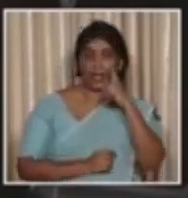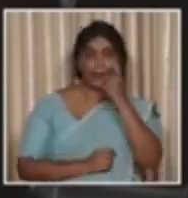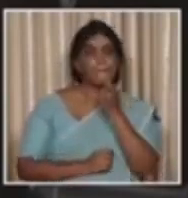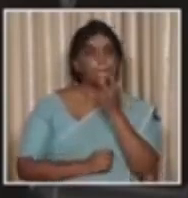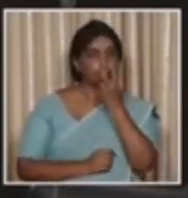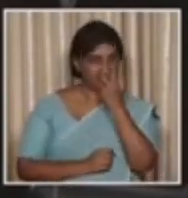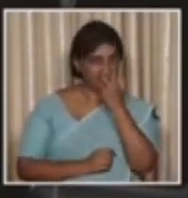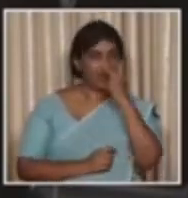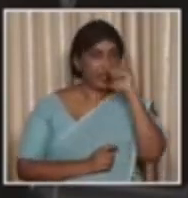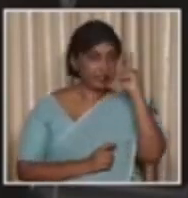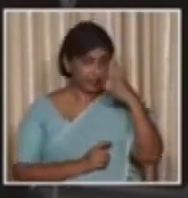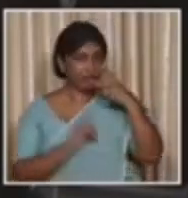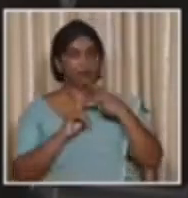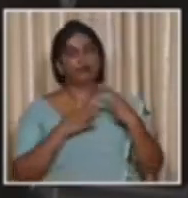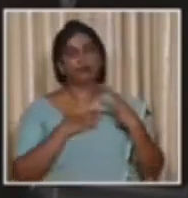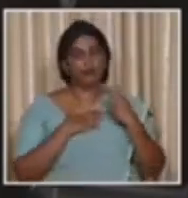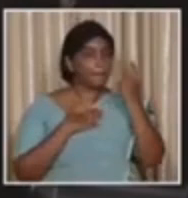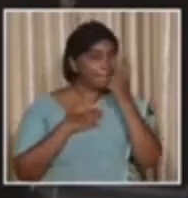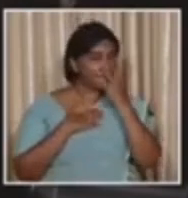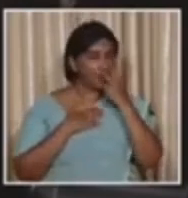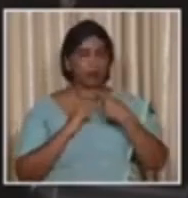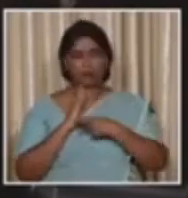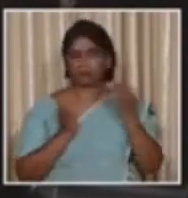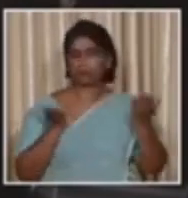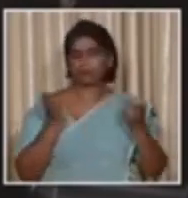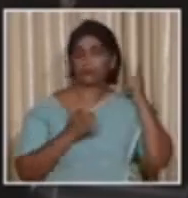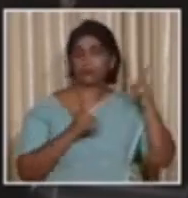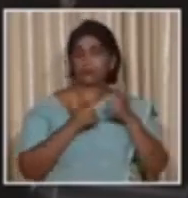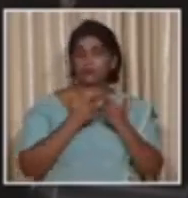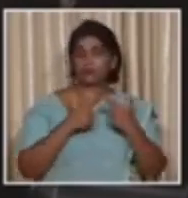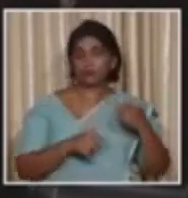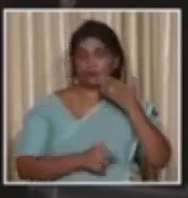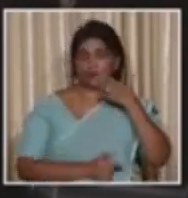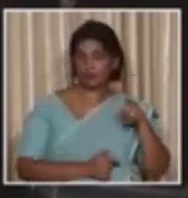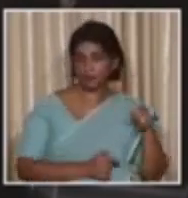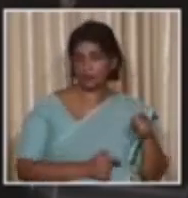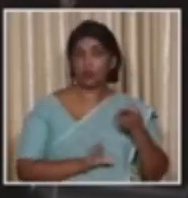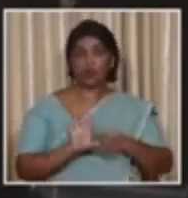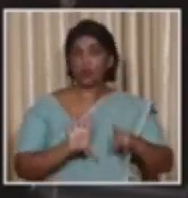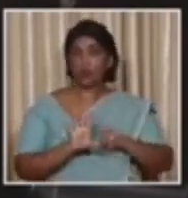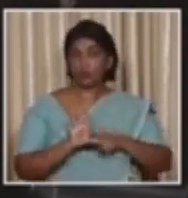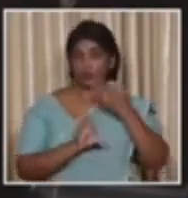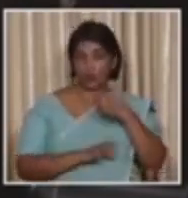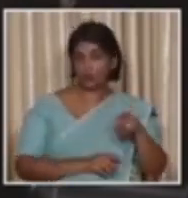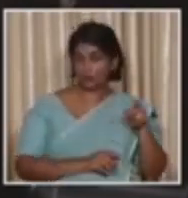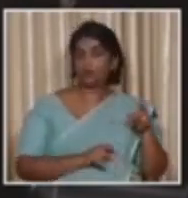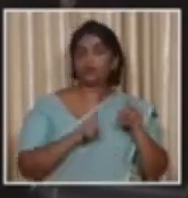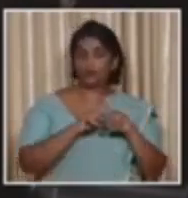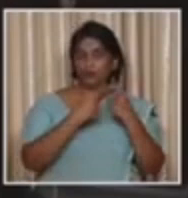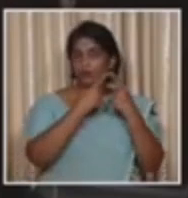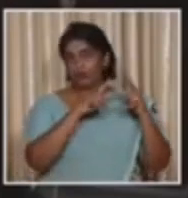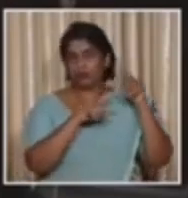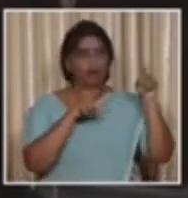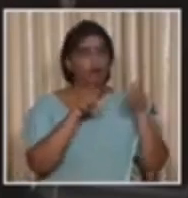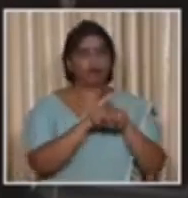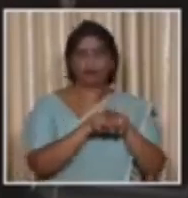පිලිපීනය, එකක් අපි. හැබැයි පිලිපීනෙත් එක සාපේක්ෂව කතා කරාම ඔවුන්ගේ භාෂාවේ හැකියාව, ඔවුන්ගේ පුහුණුවේ හැකියාව සහ නොයෙක් නොයෙක් සාධකත්